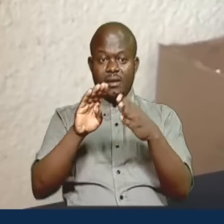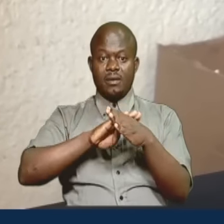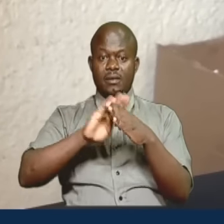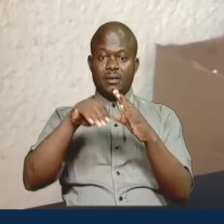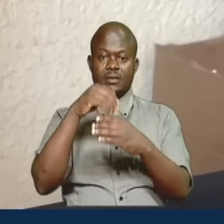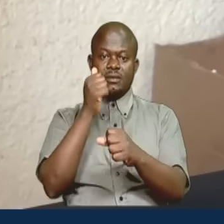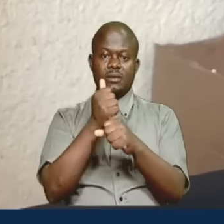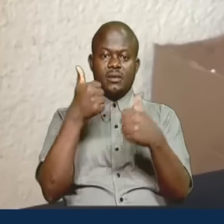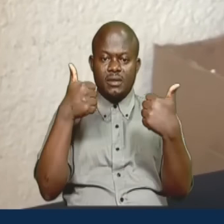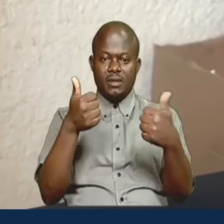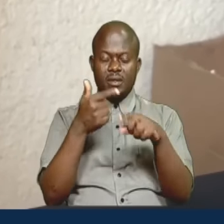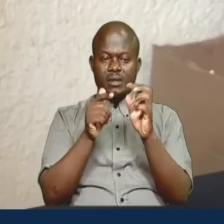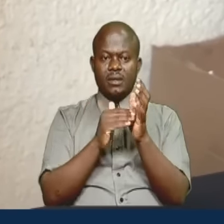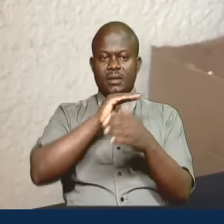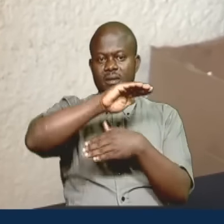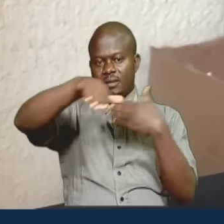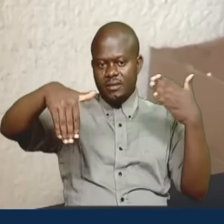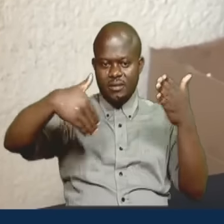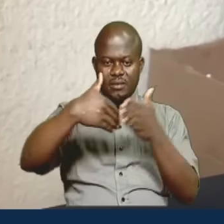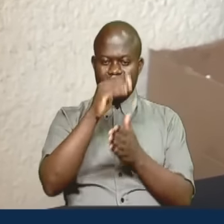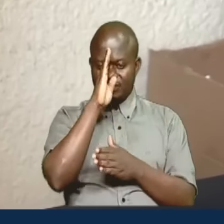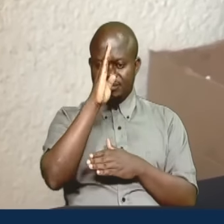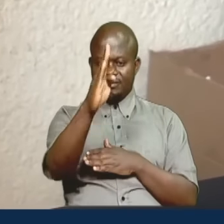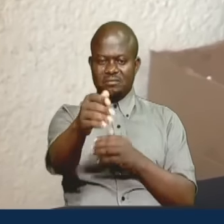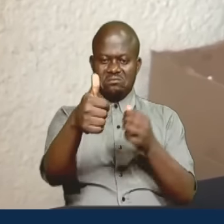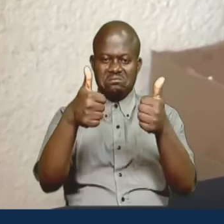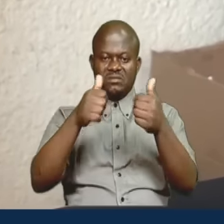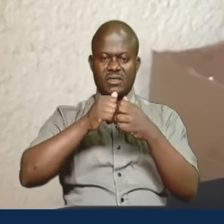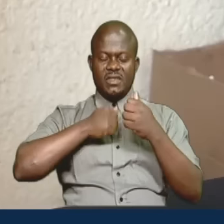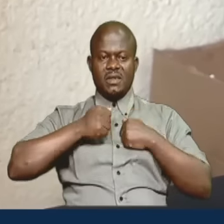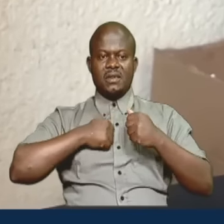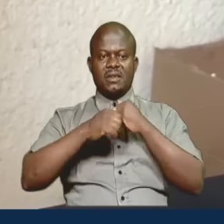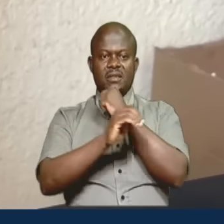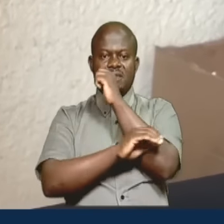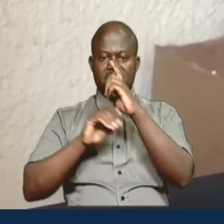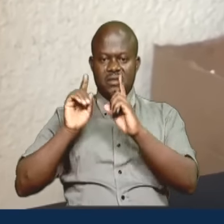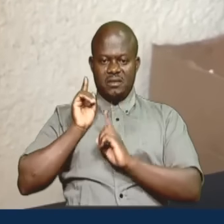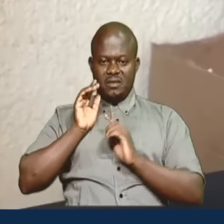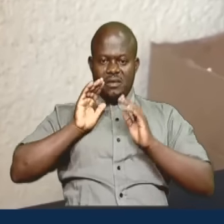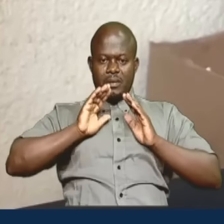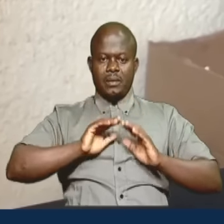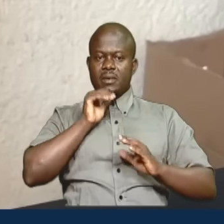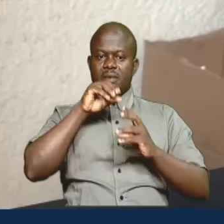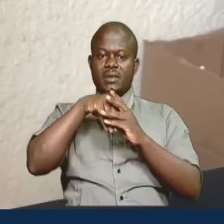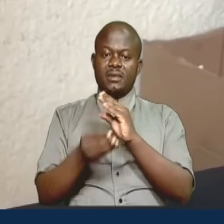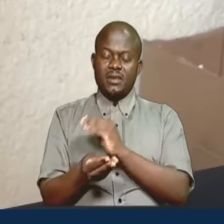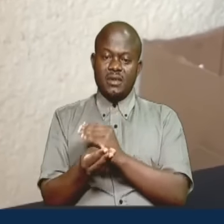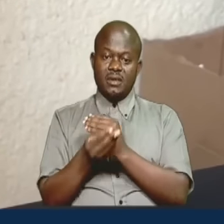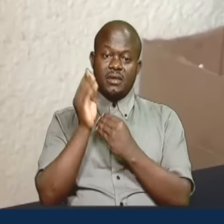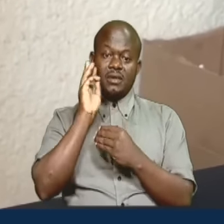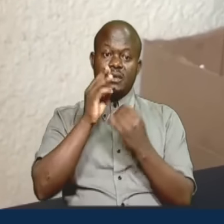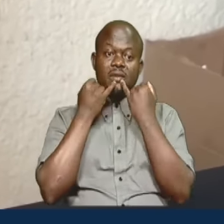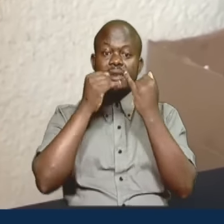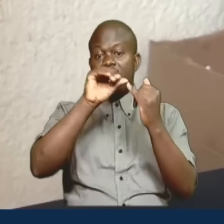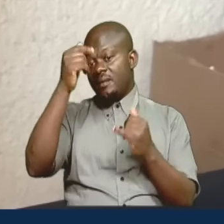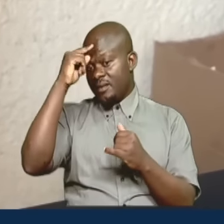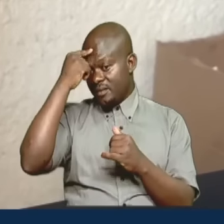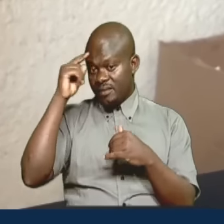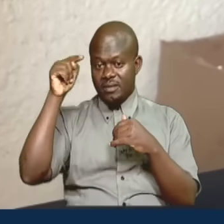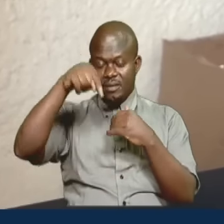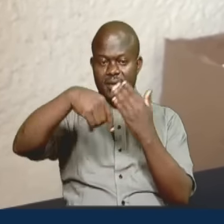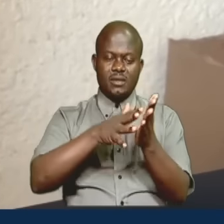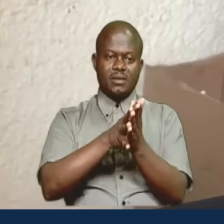neza buri kimwe cyose kiri ku murongo. U Rwanda ni igihugu gitekanye kitarangwamo ruswa. Tuzabwira abandi bahinde baze